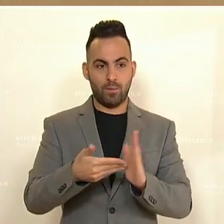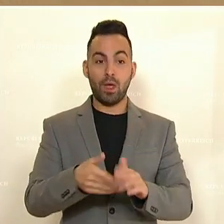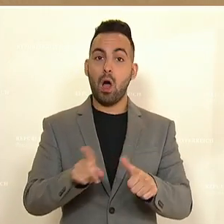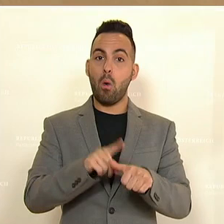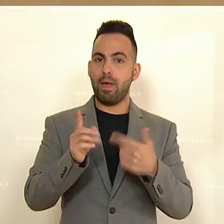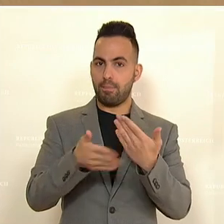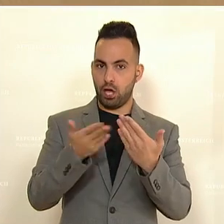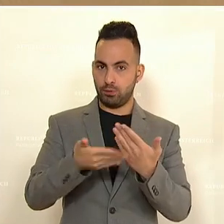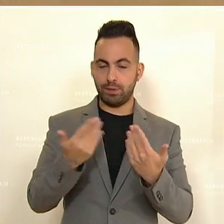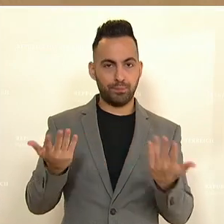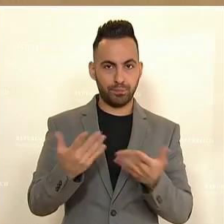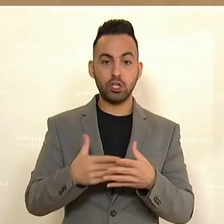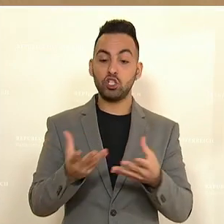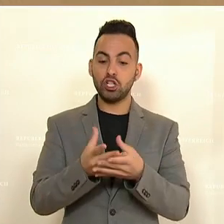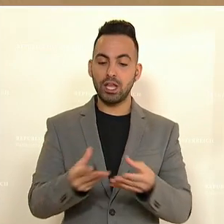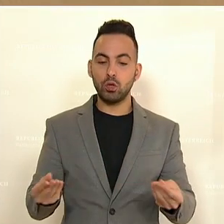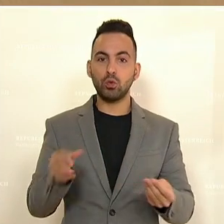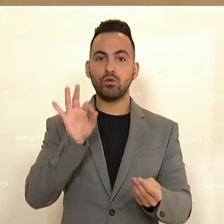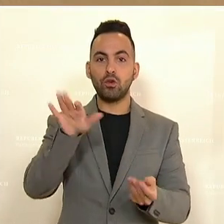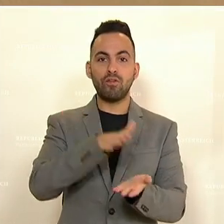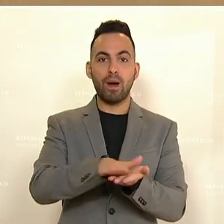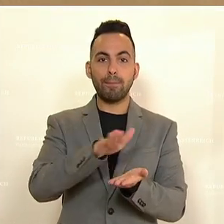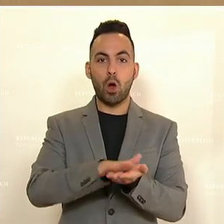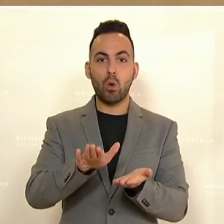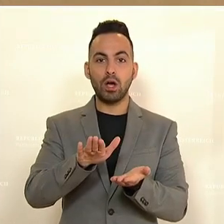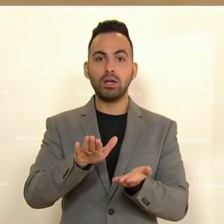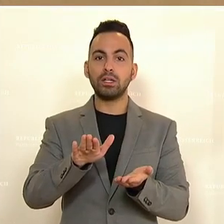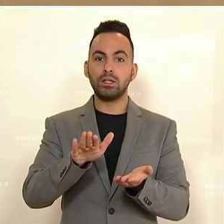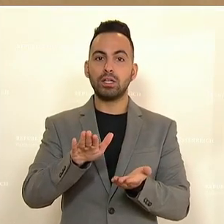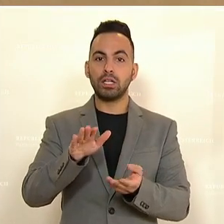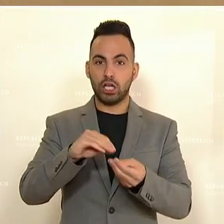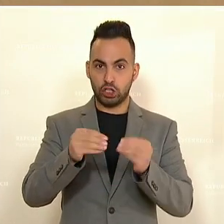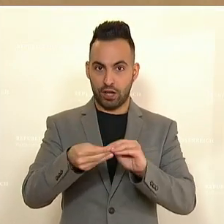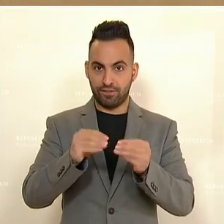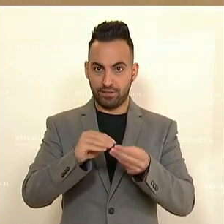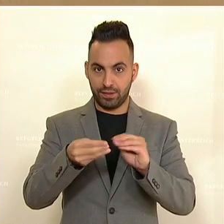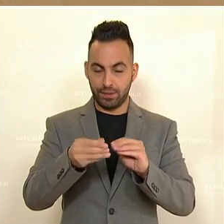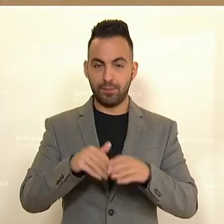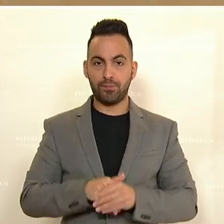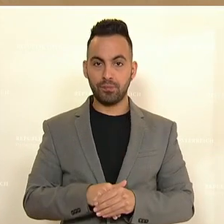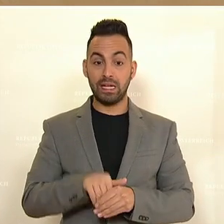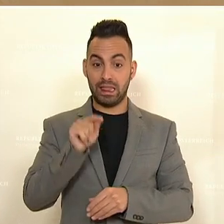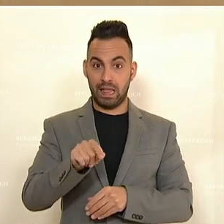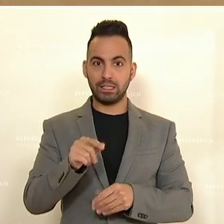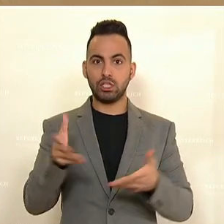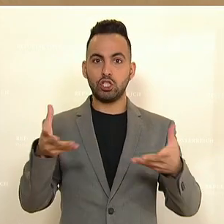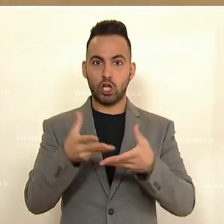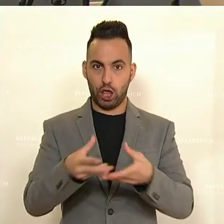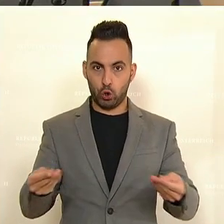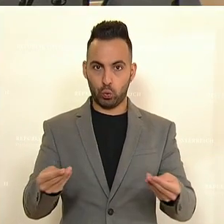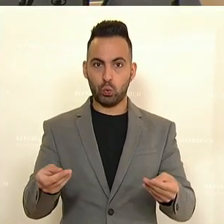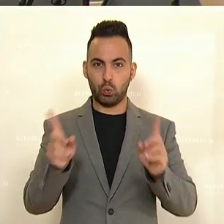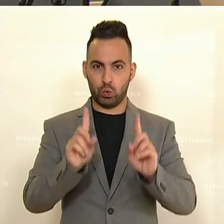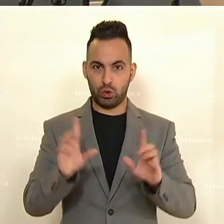auch die Schlichtung für Verbrauchergeschäfte. Die Schlichtung für Verbrauchergeschäfte hilft uns in vielen Angelegenheiten,